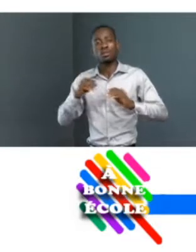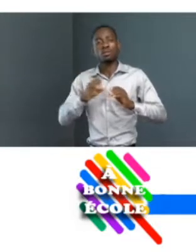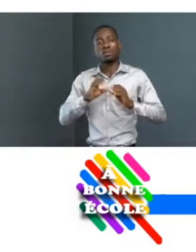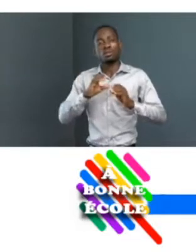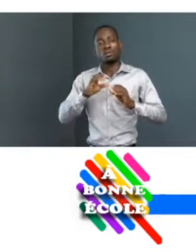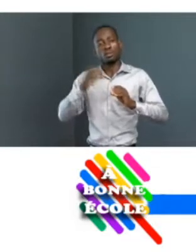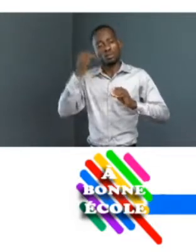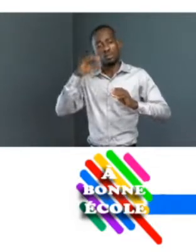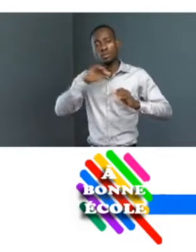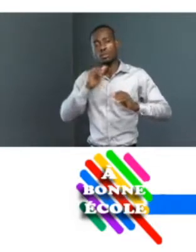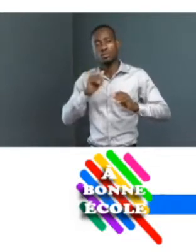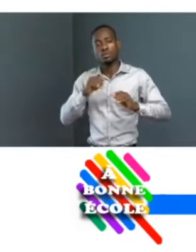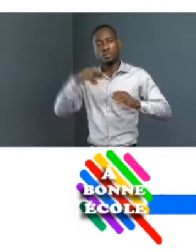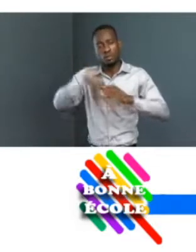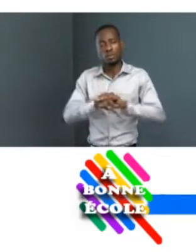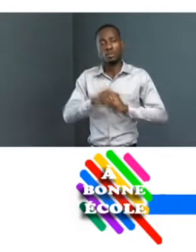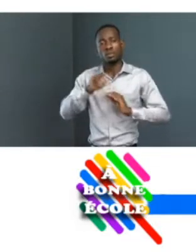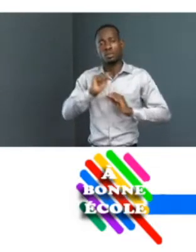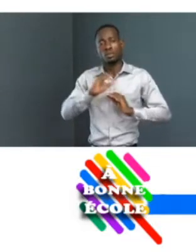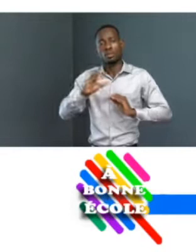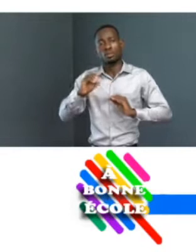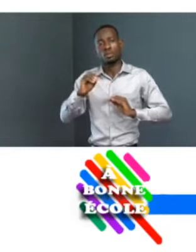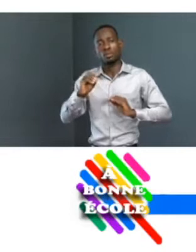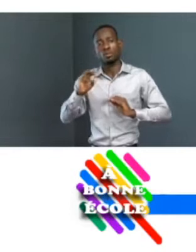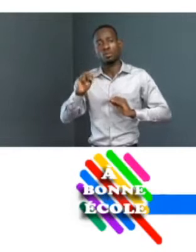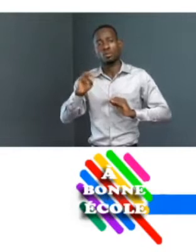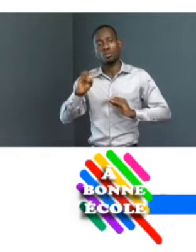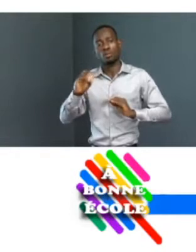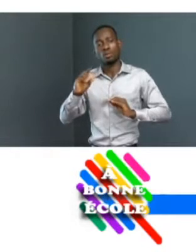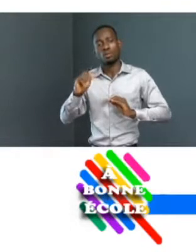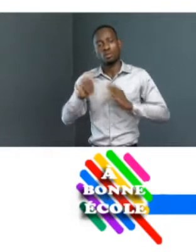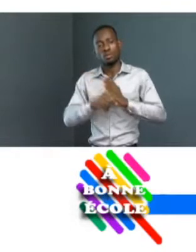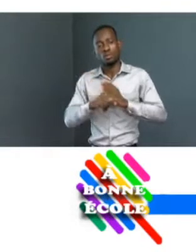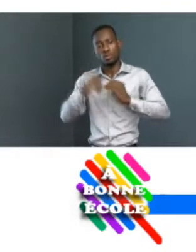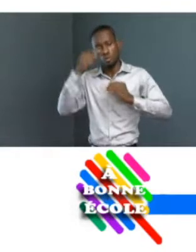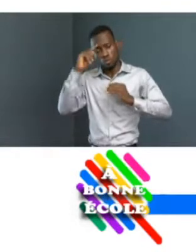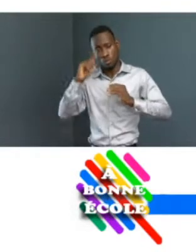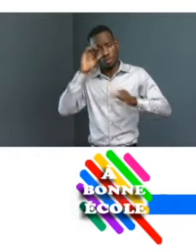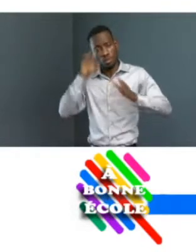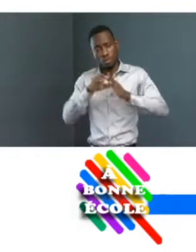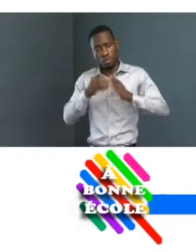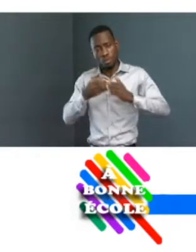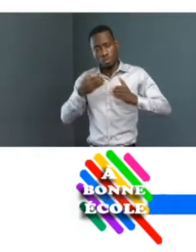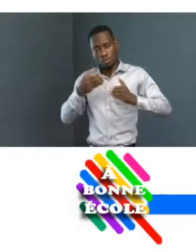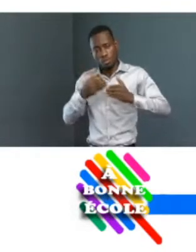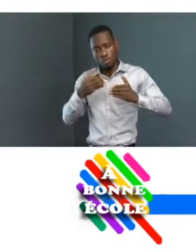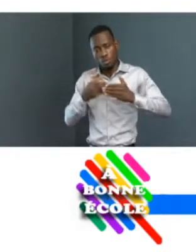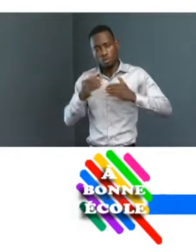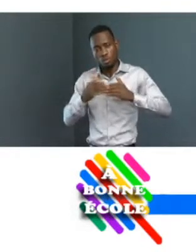en accommodation. Mais pour les objets très proches de l'œil, le